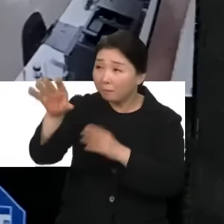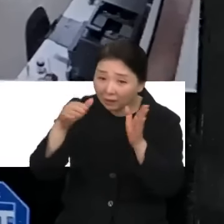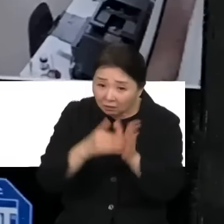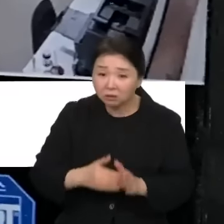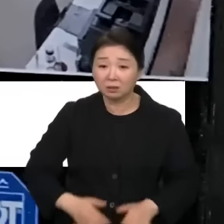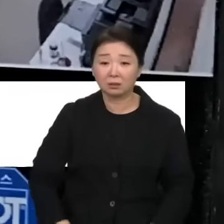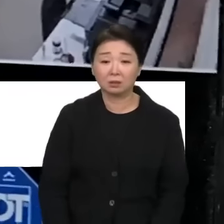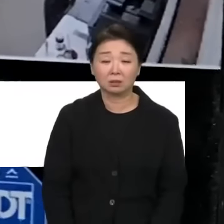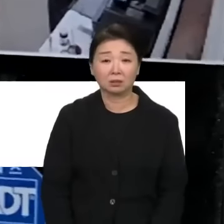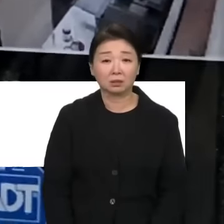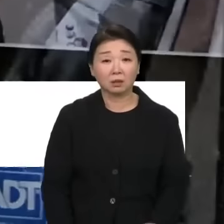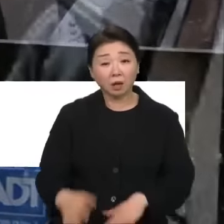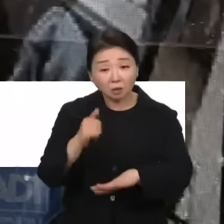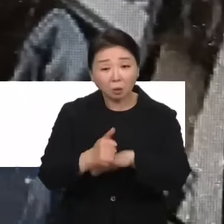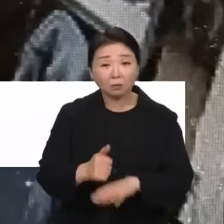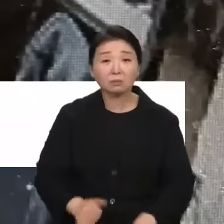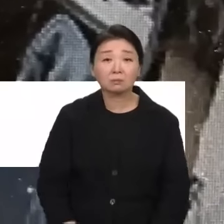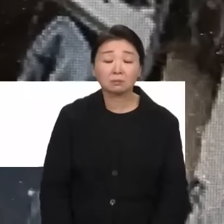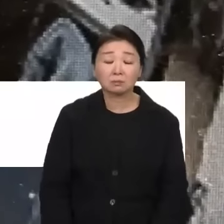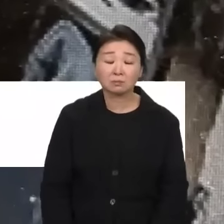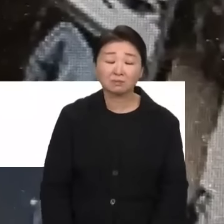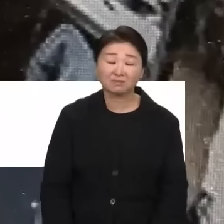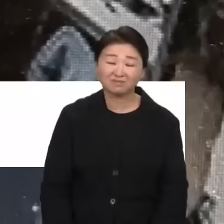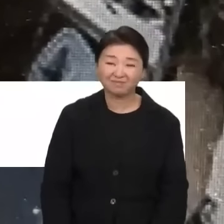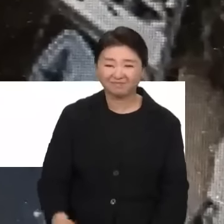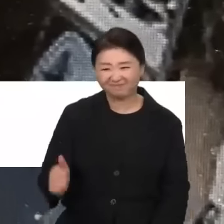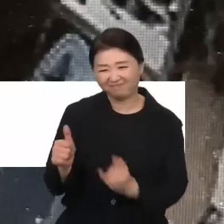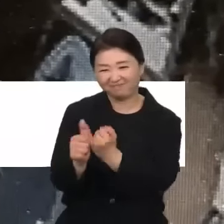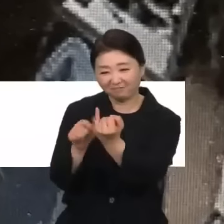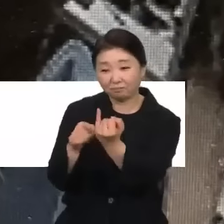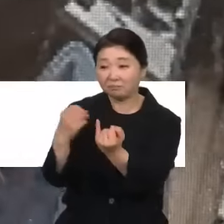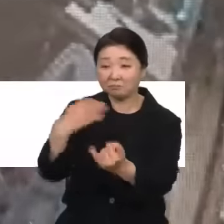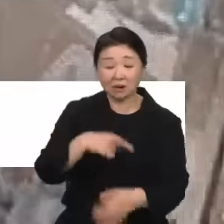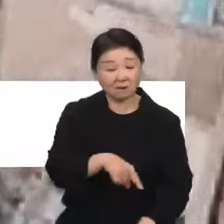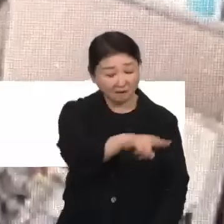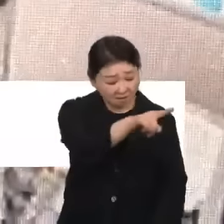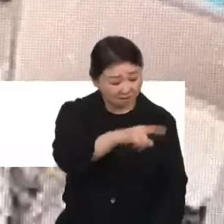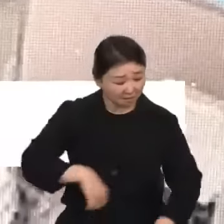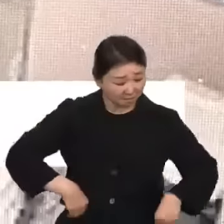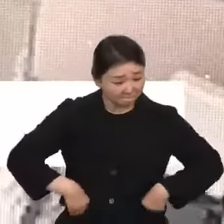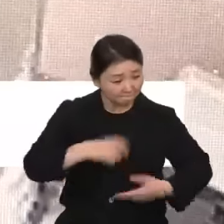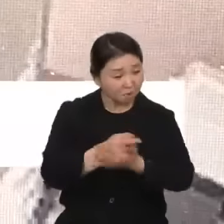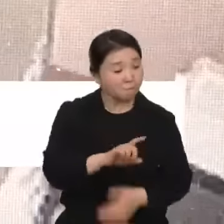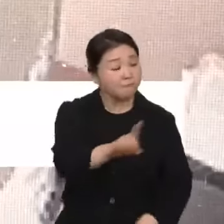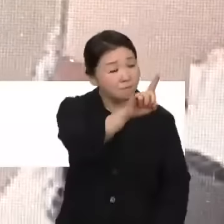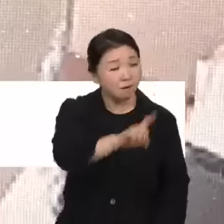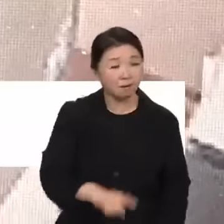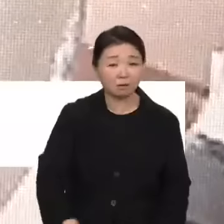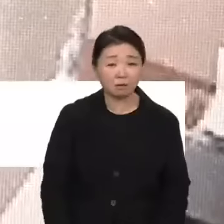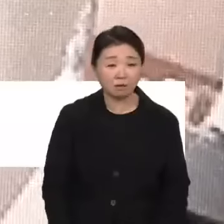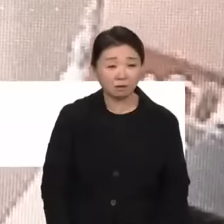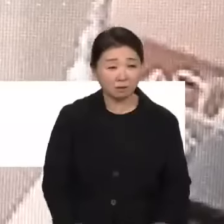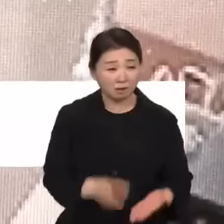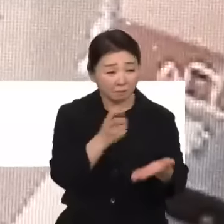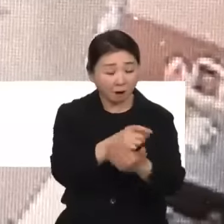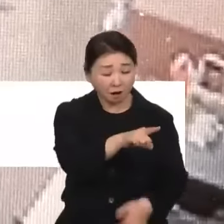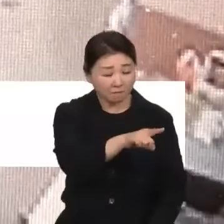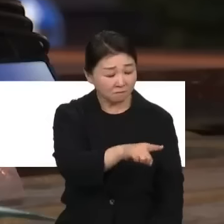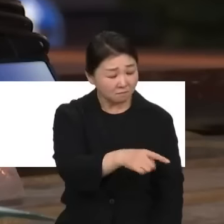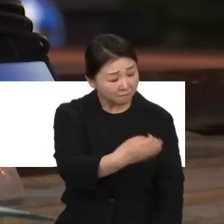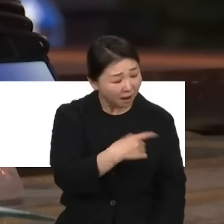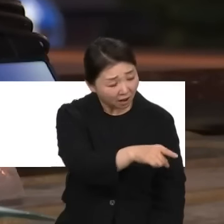제가. 그러니까 그 이사가 정색하면서 어디서 법 얘기를 꺼내냐. 법